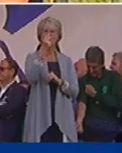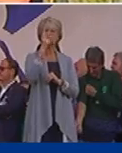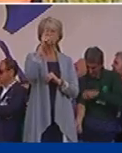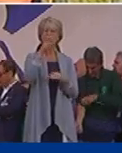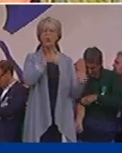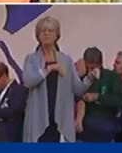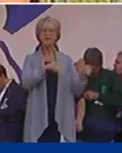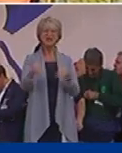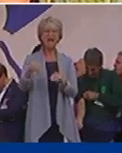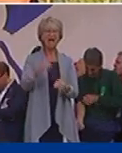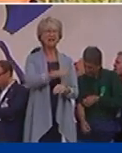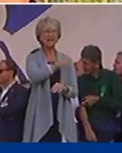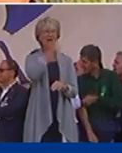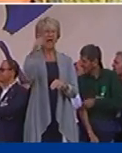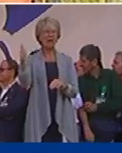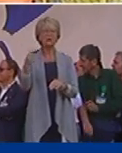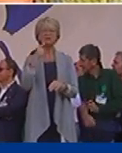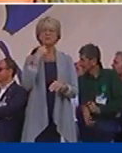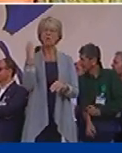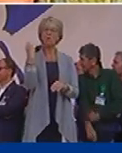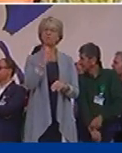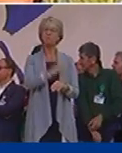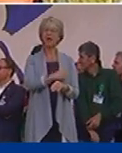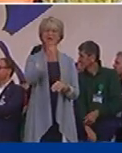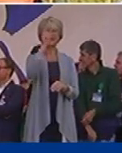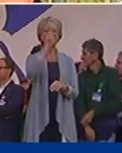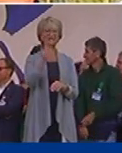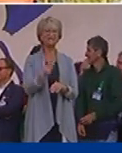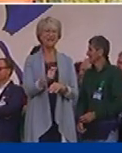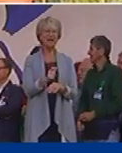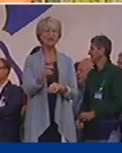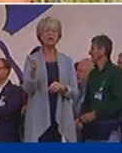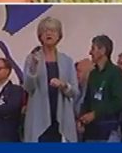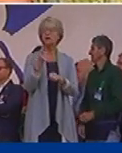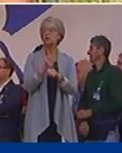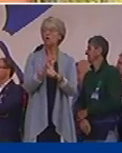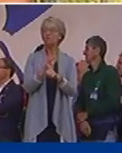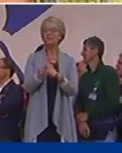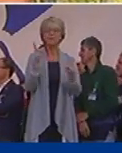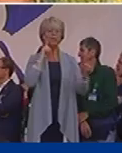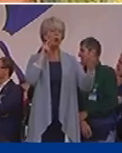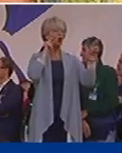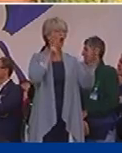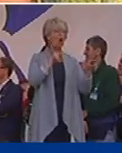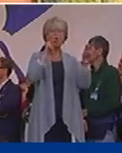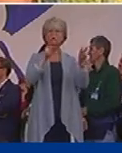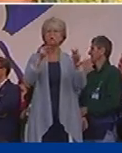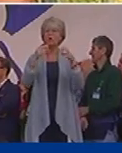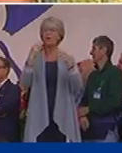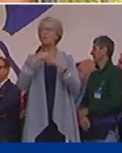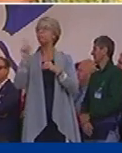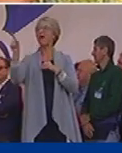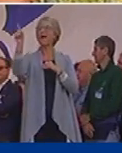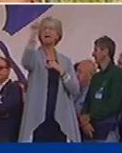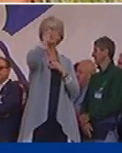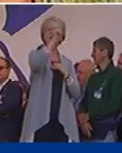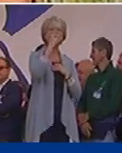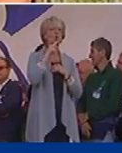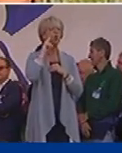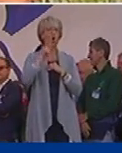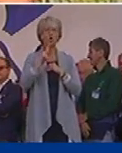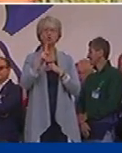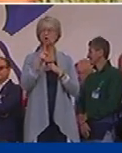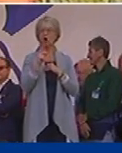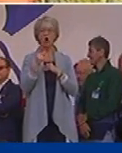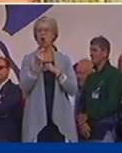euro all'anno, che si chiama Banca d'Italia, che dovrebbe essere lì per controllare le banche, ma non controlla un cazzo, perché